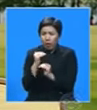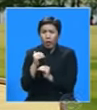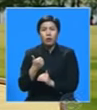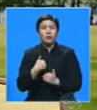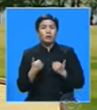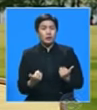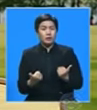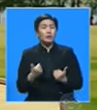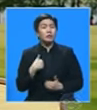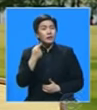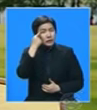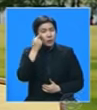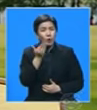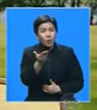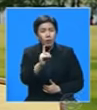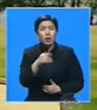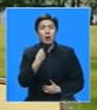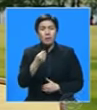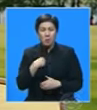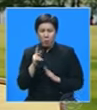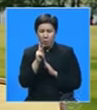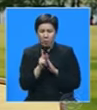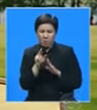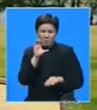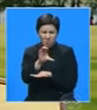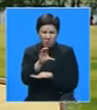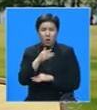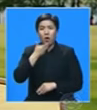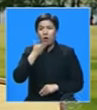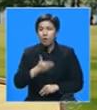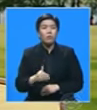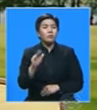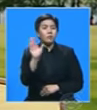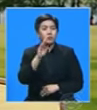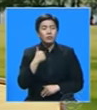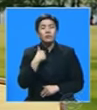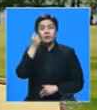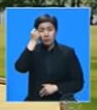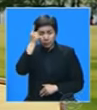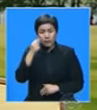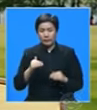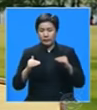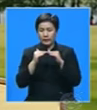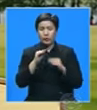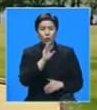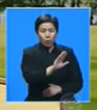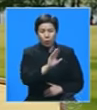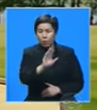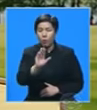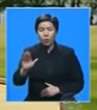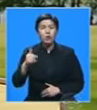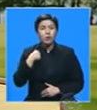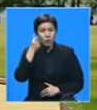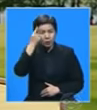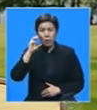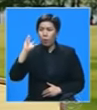งแล้วเพราะนั้นผมไม่อยากให้พวกเราต้องบังคับใช้กฎหมายกับท่านตลอดเวลานะครับเราก็เข้าใจดีถึงสิทธิมนุษยชนเข้าใจถึ